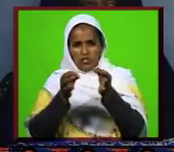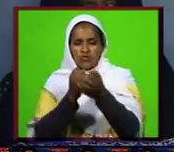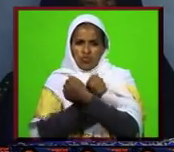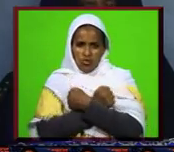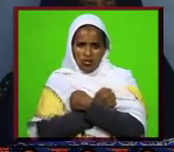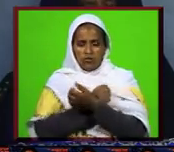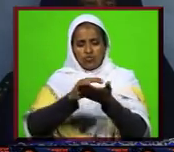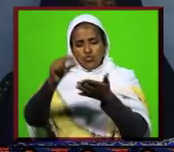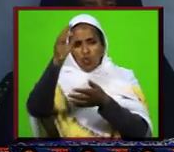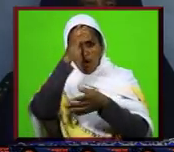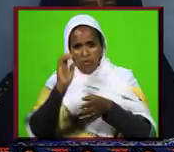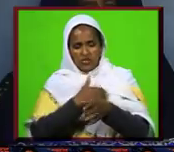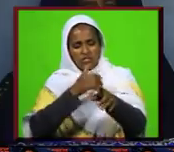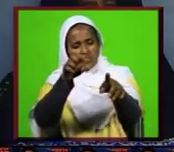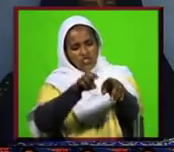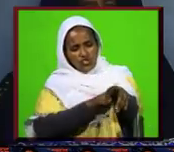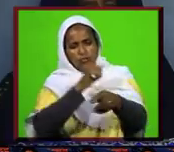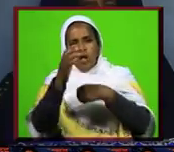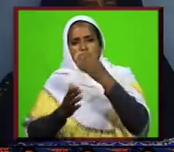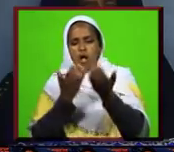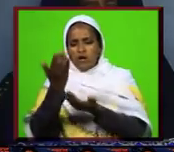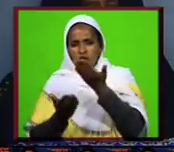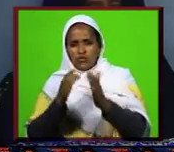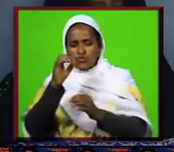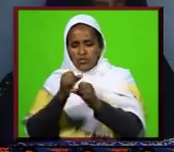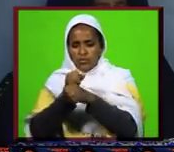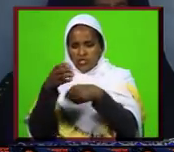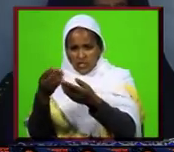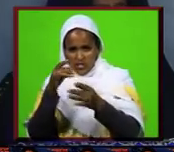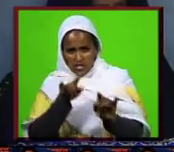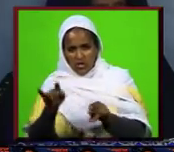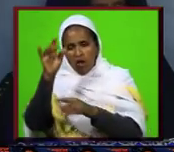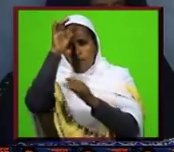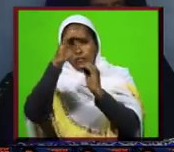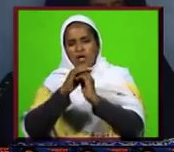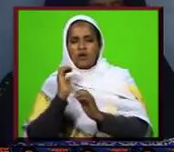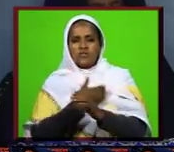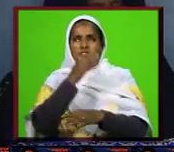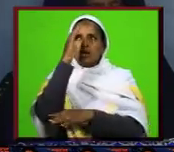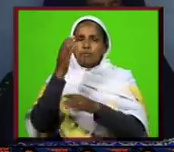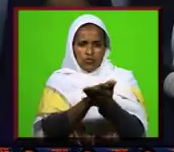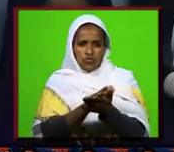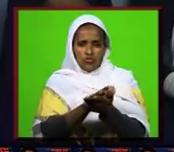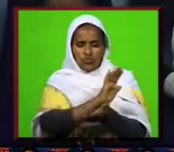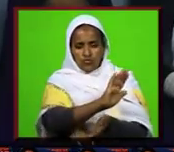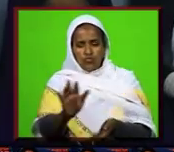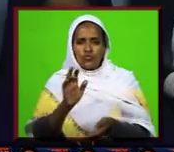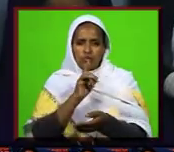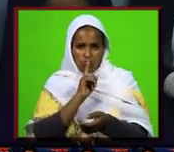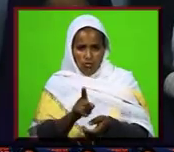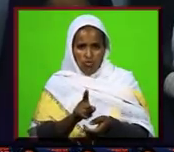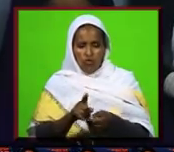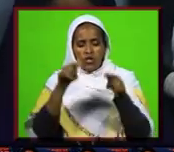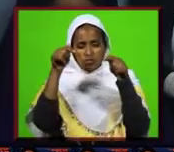ብፁዕ አባታችንን ረጅም የአገልግሎት ዕድሜ ይሰጥልን ዘንድ አምላካችን እግዚአብሔርንም እንማጸናለን። ዛሬ ለምረቃ